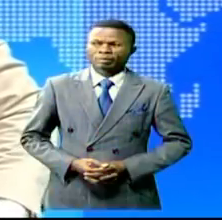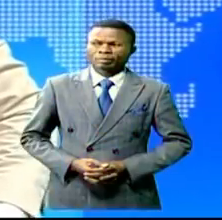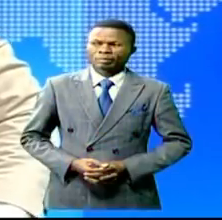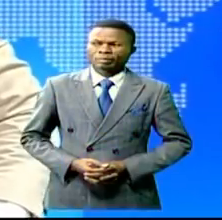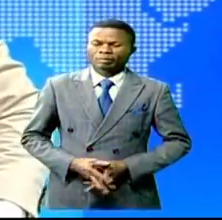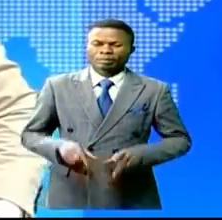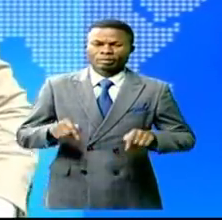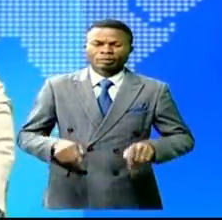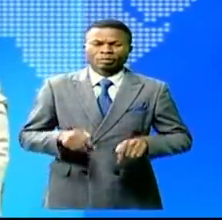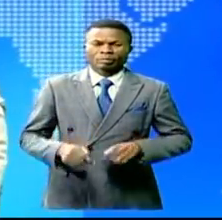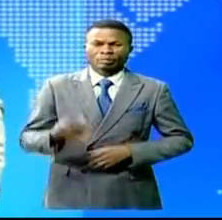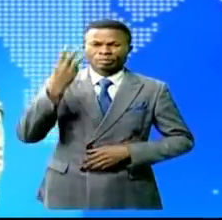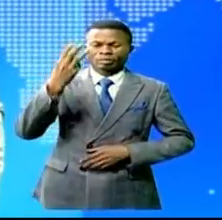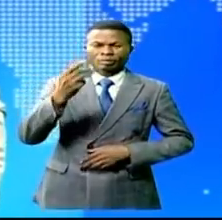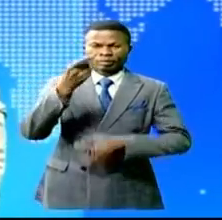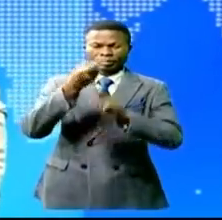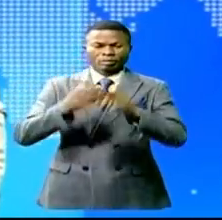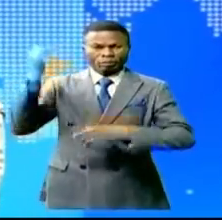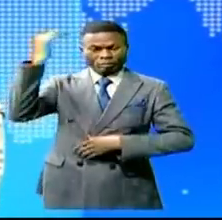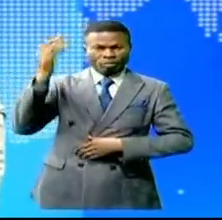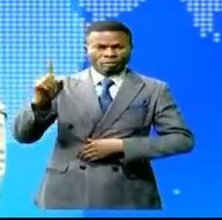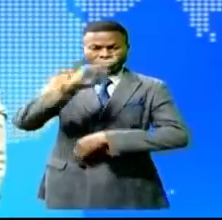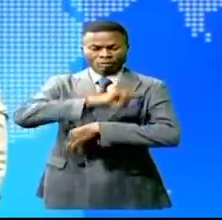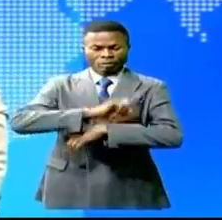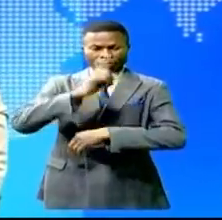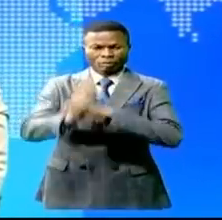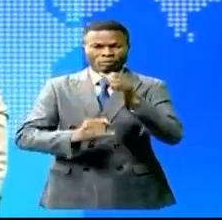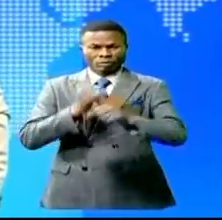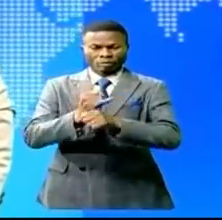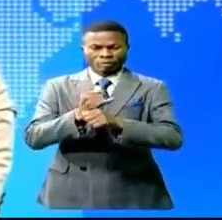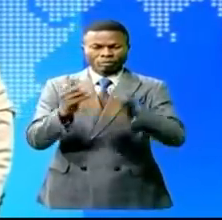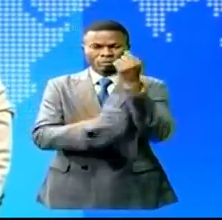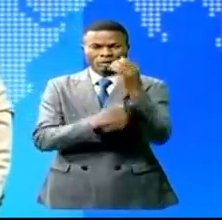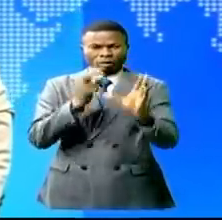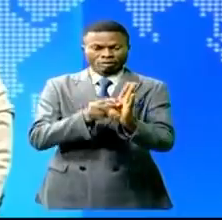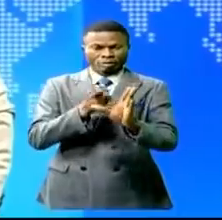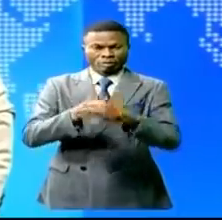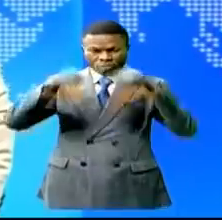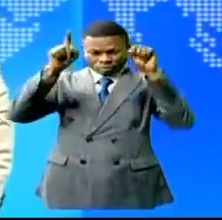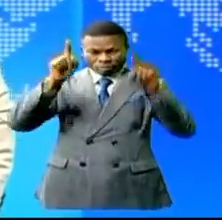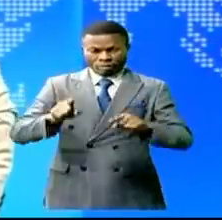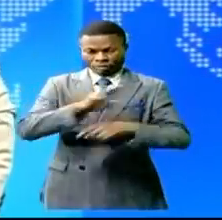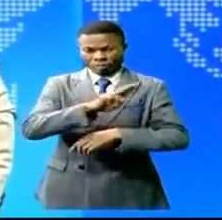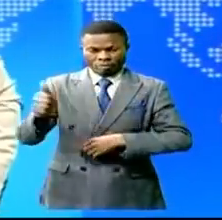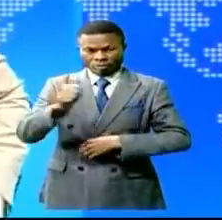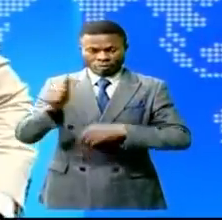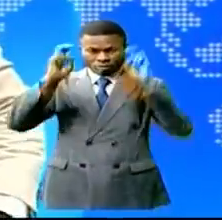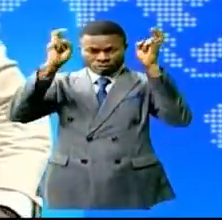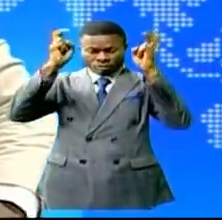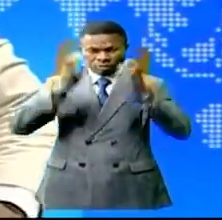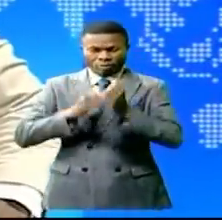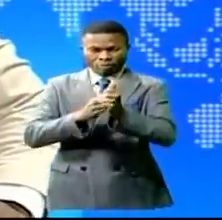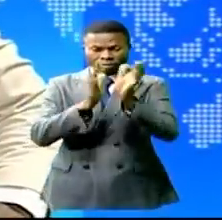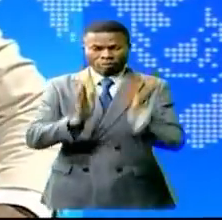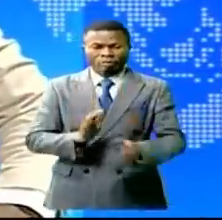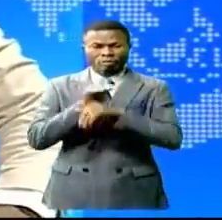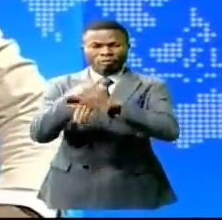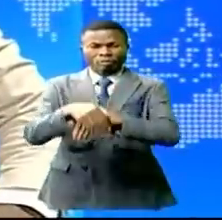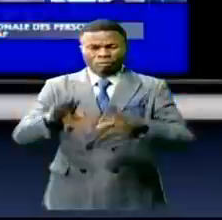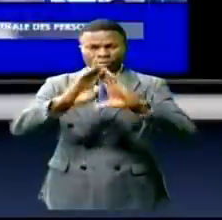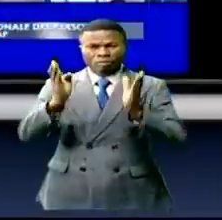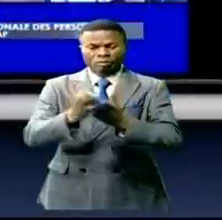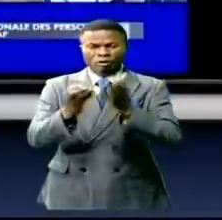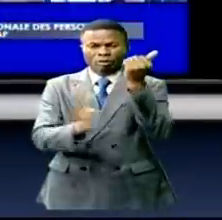journée internationale des personnes handicapées cette année placée sous le thème leadership et participation des